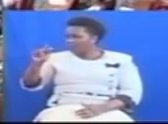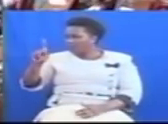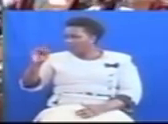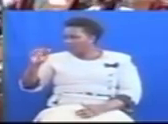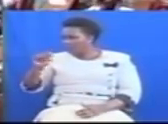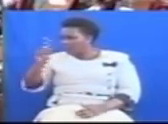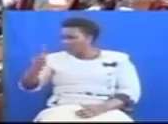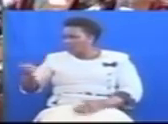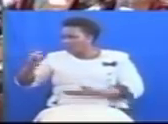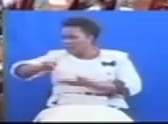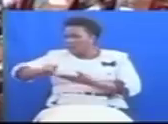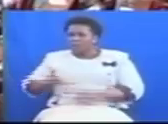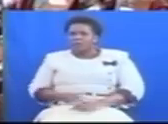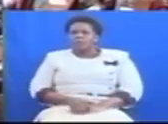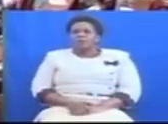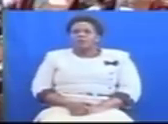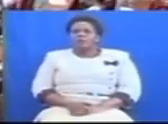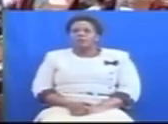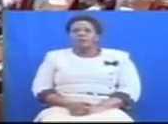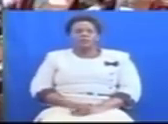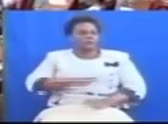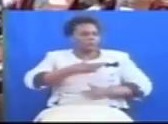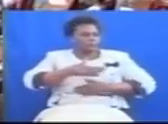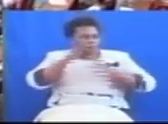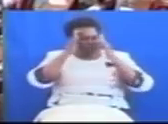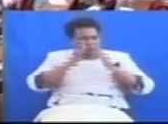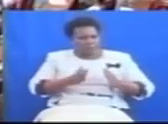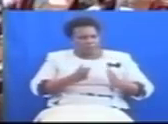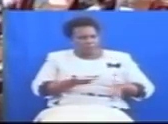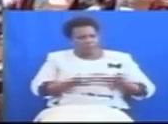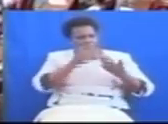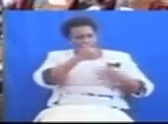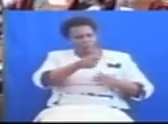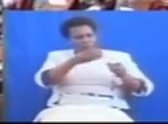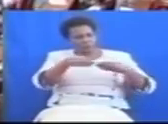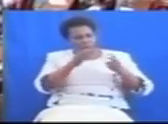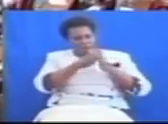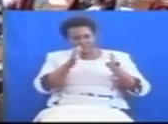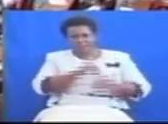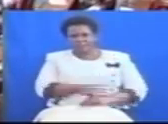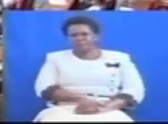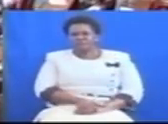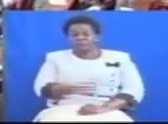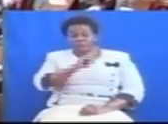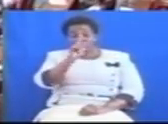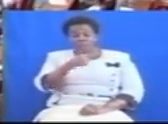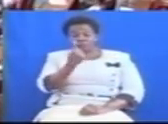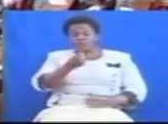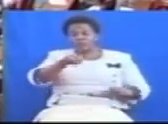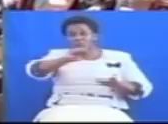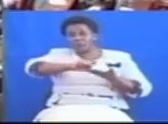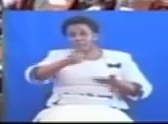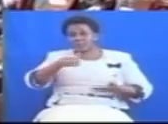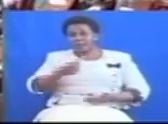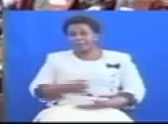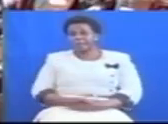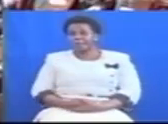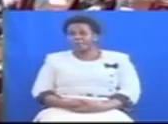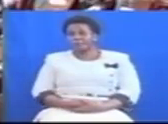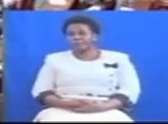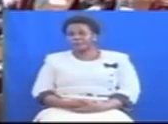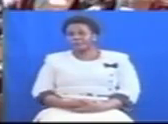Asante Mheshimiwa Naibu Spika kwa kunipa nafasi ya kuuliza swali la nyongeza. Kwa